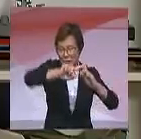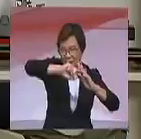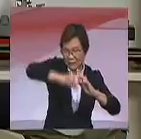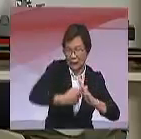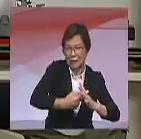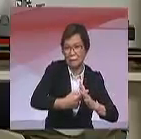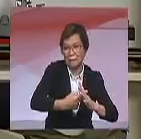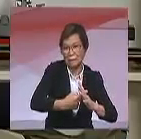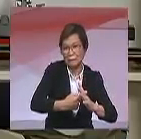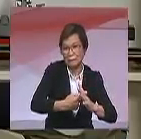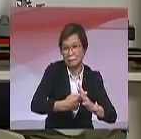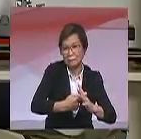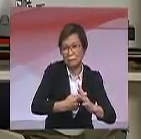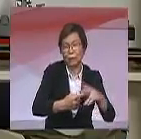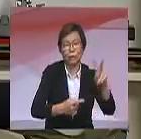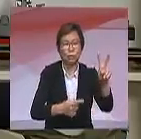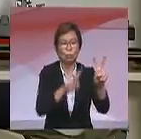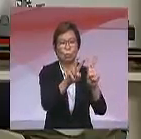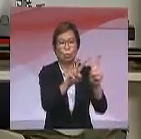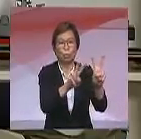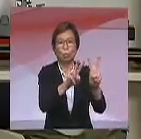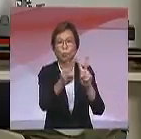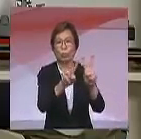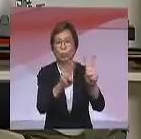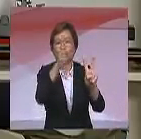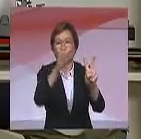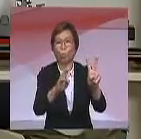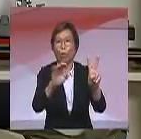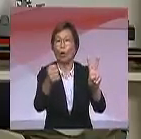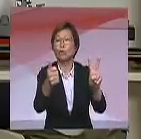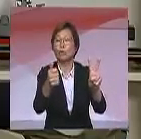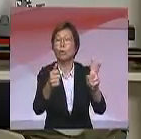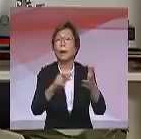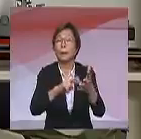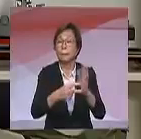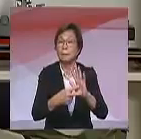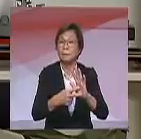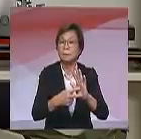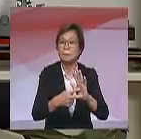kuasa mulai 22 Oktober, iaitu